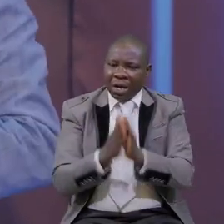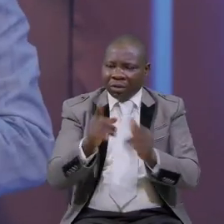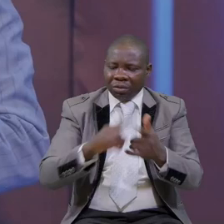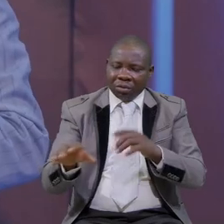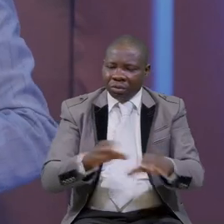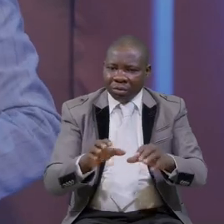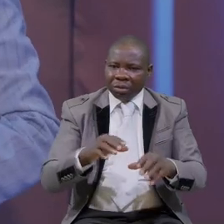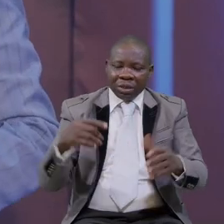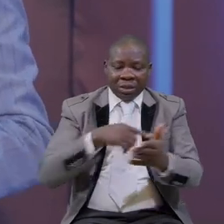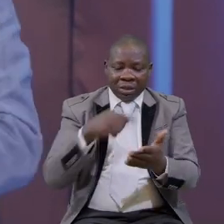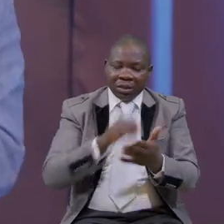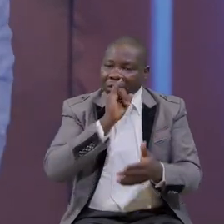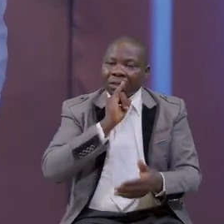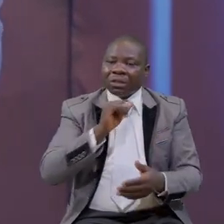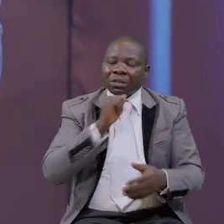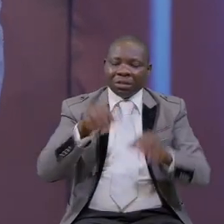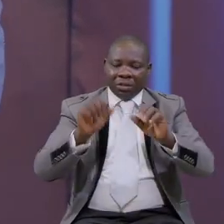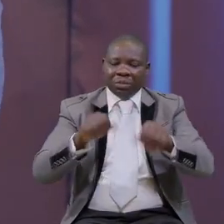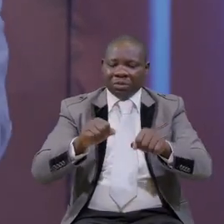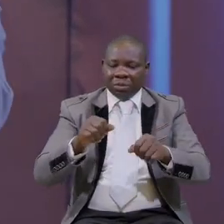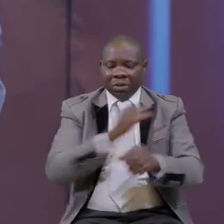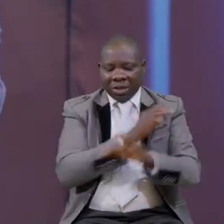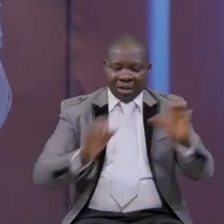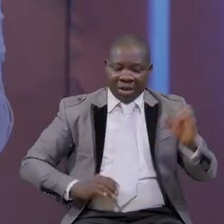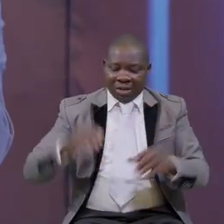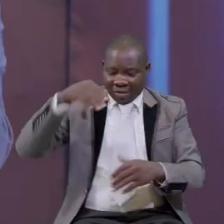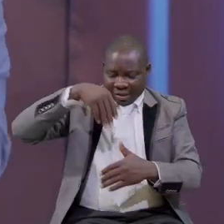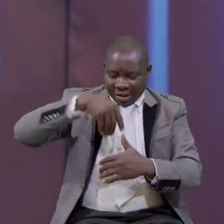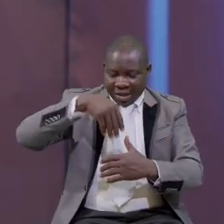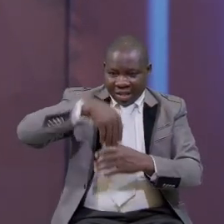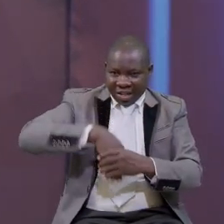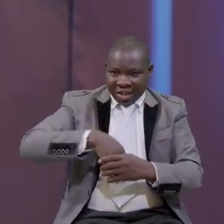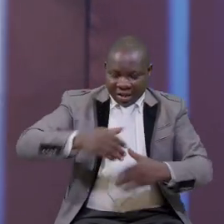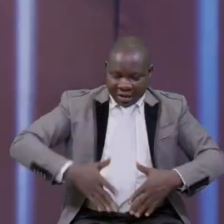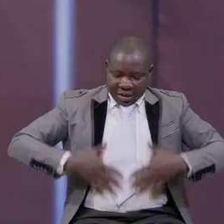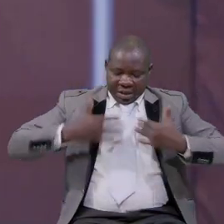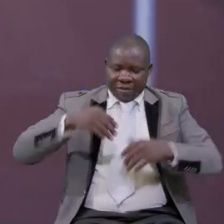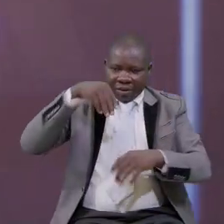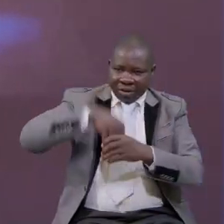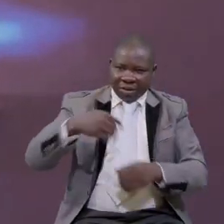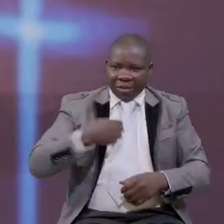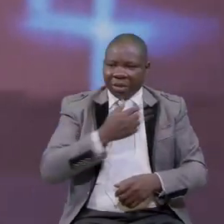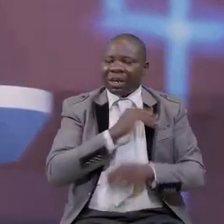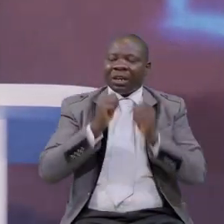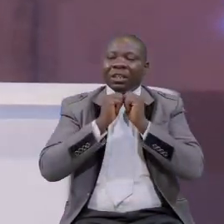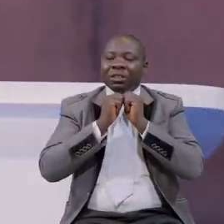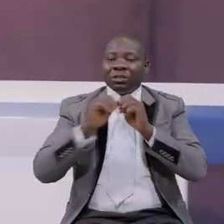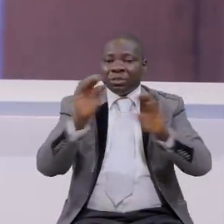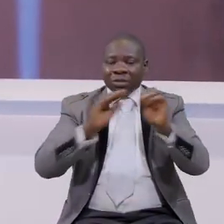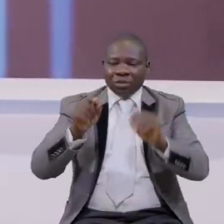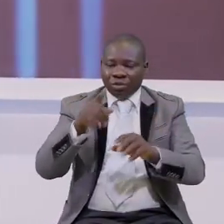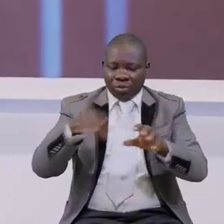C'est impossible. Christ vit au-dedans de moi. Et rien que tu puisses faire ne pourra m'arracher